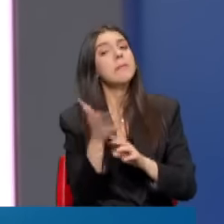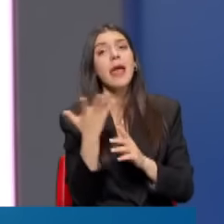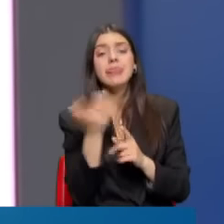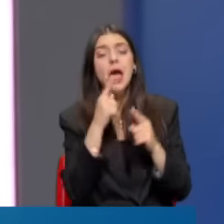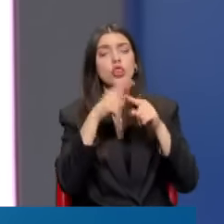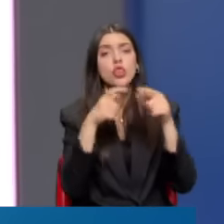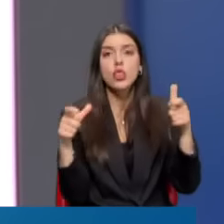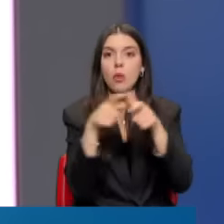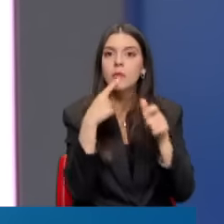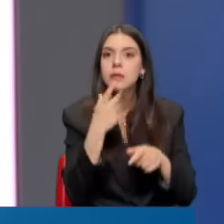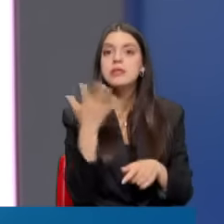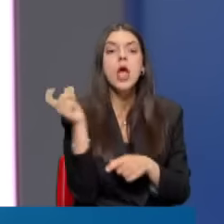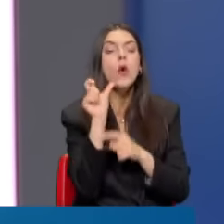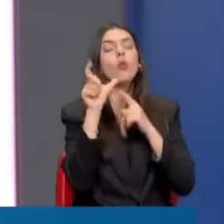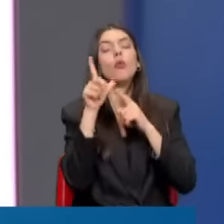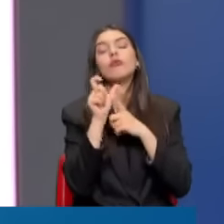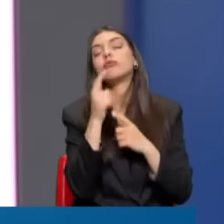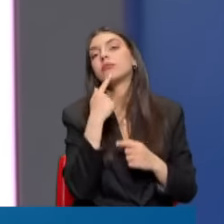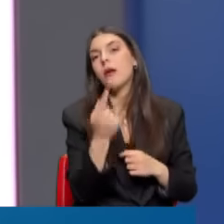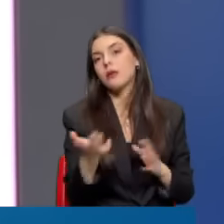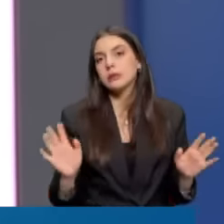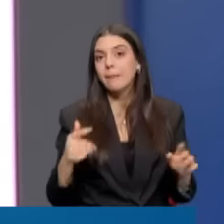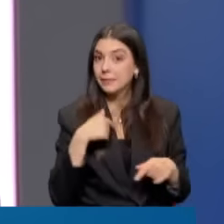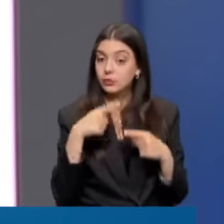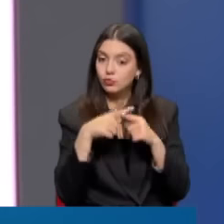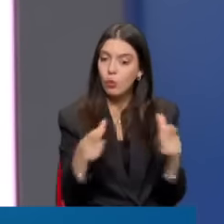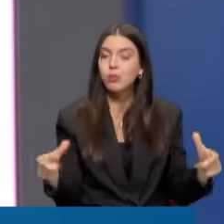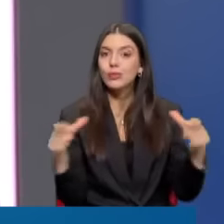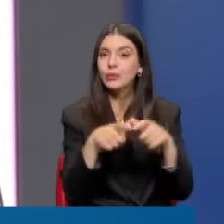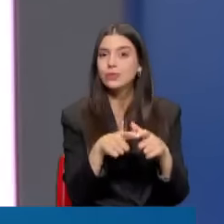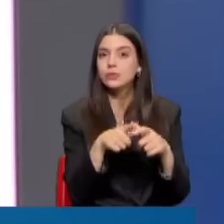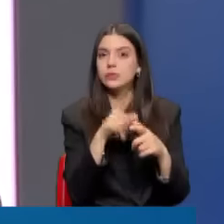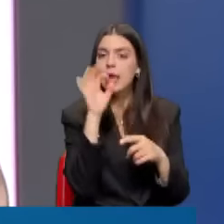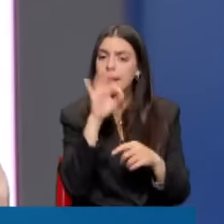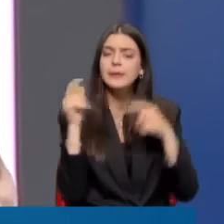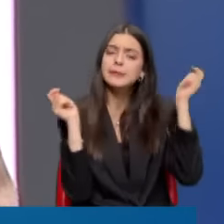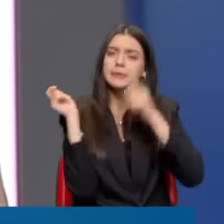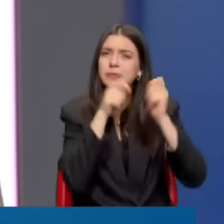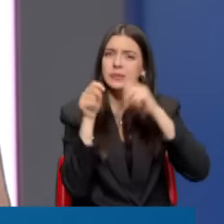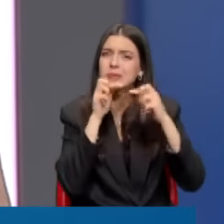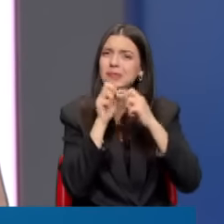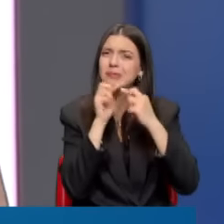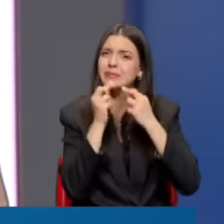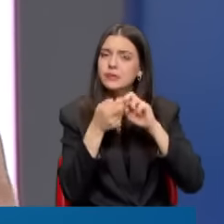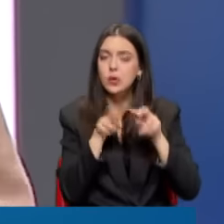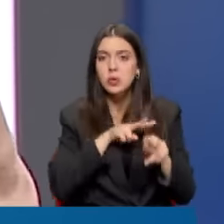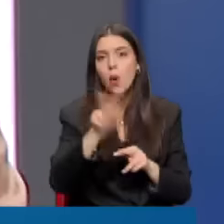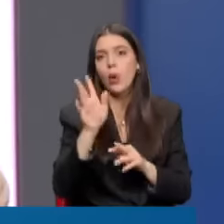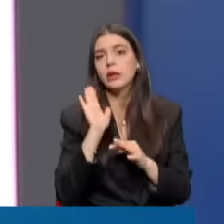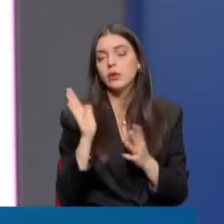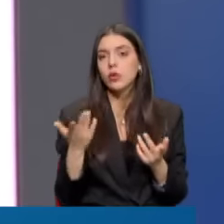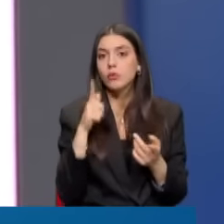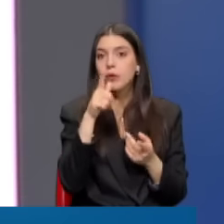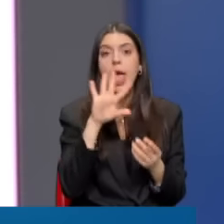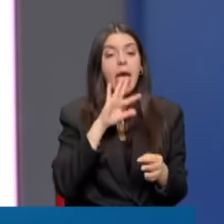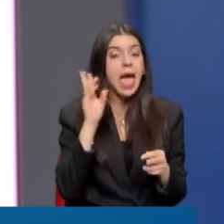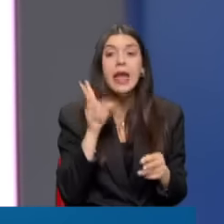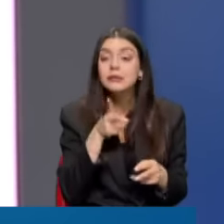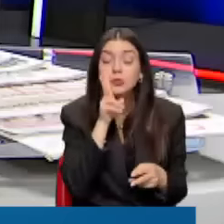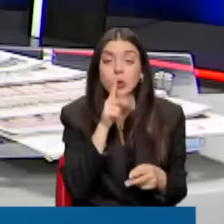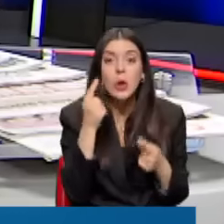diye biliyorsun Ne Ulus diyebiliyorsun Dolayısıyla Biz bir topluluğuz yani didiş didiş yol ilerlemeye çalışıyoruz Ve sonunda günün sonunda